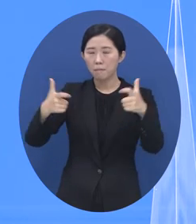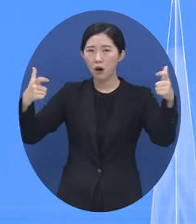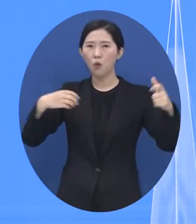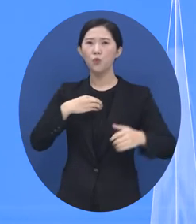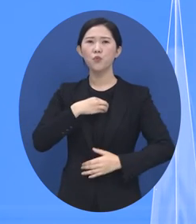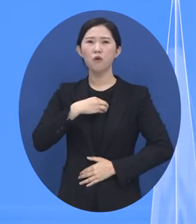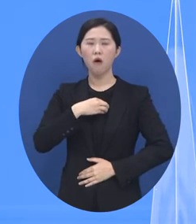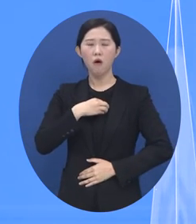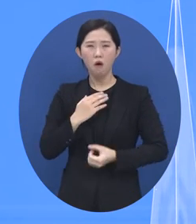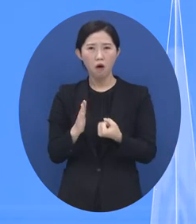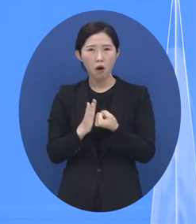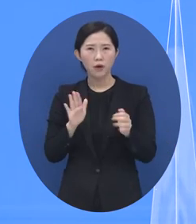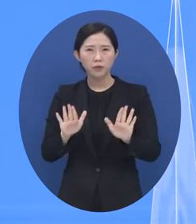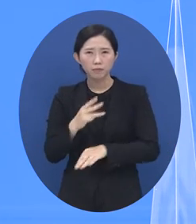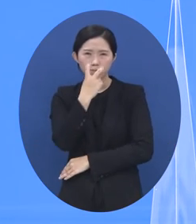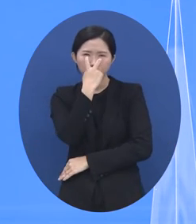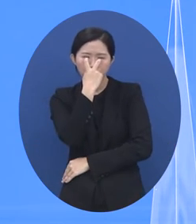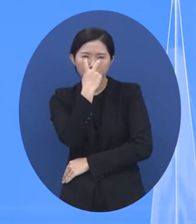있습니다.